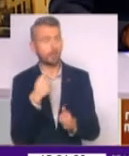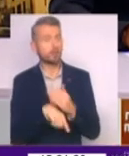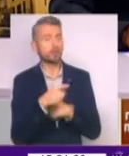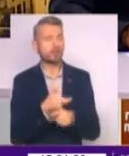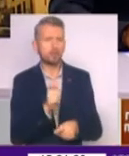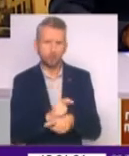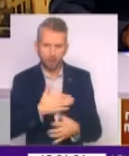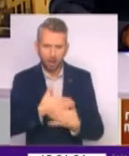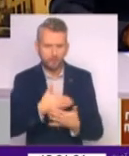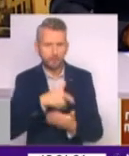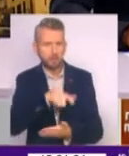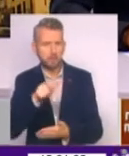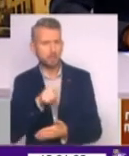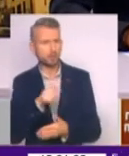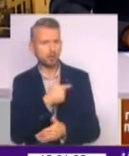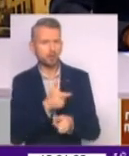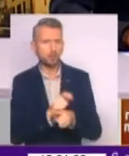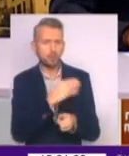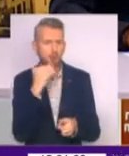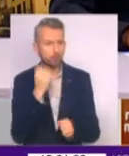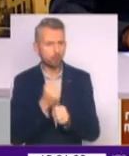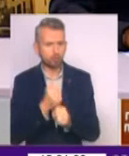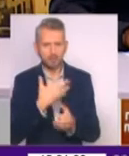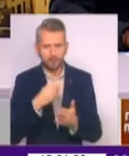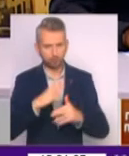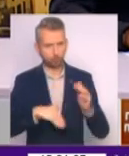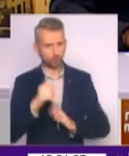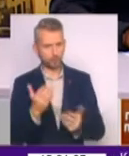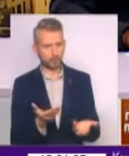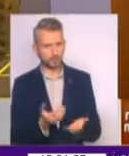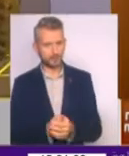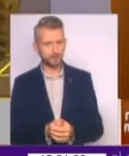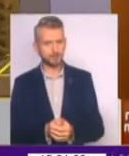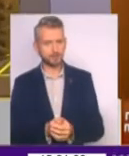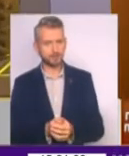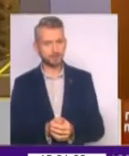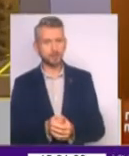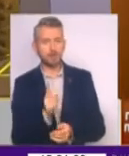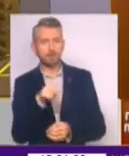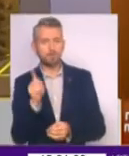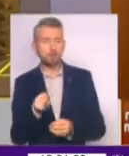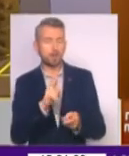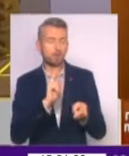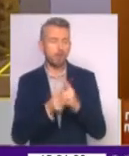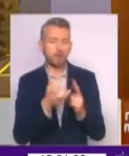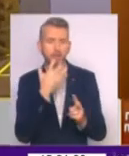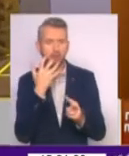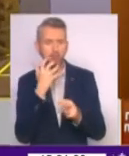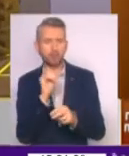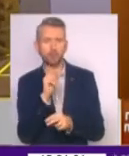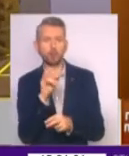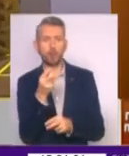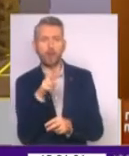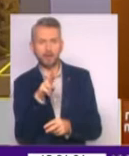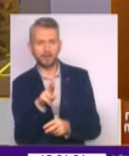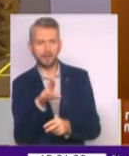активні мешканці, і вони дуже багато речей зробили власноруч. Вони поміняли теплоізоляцію в